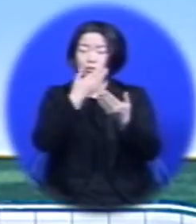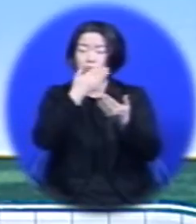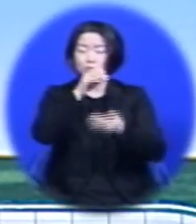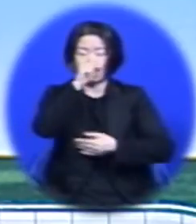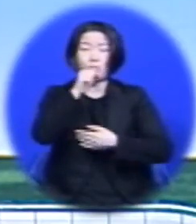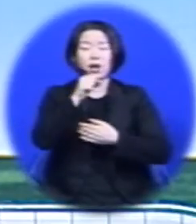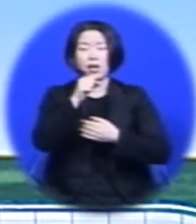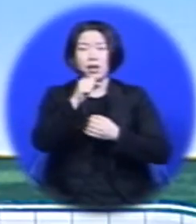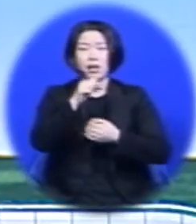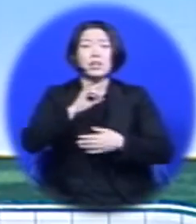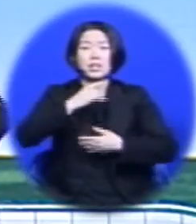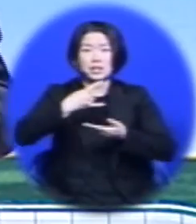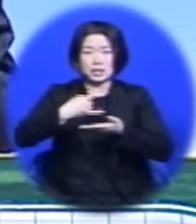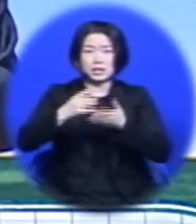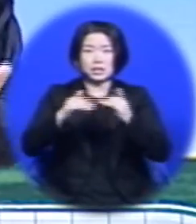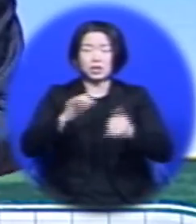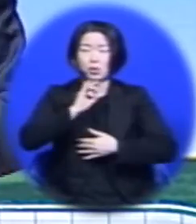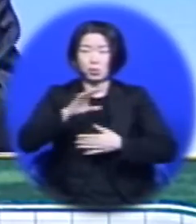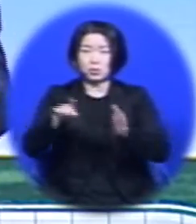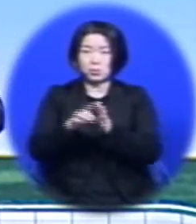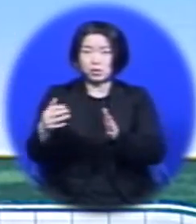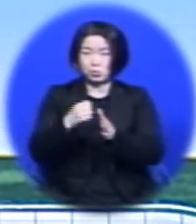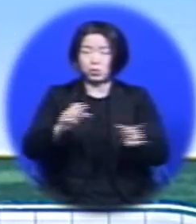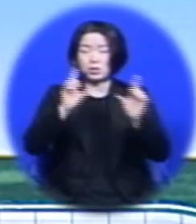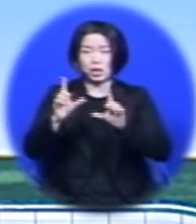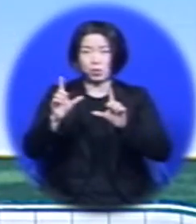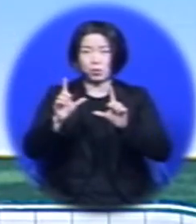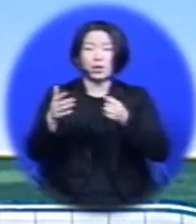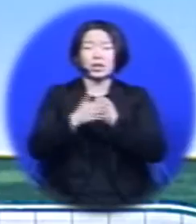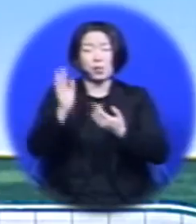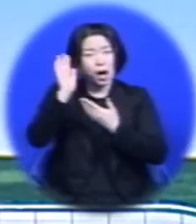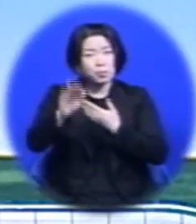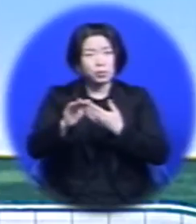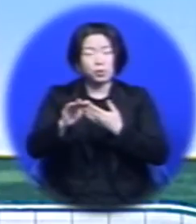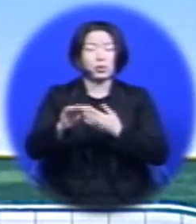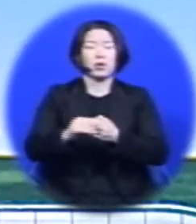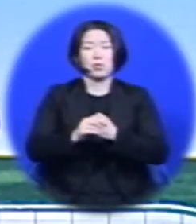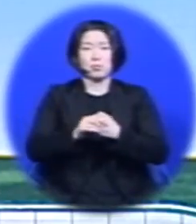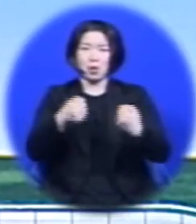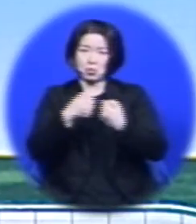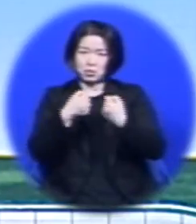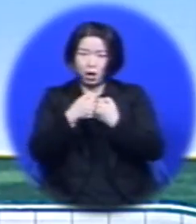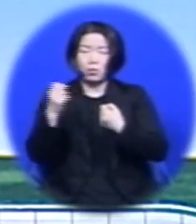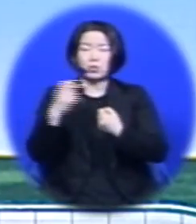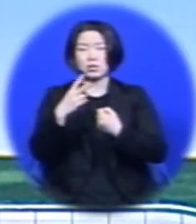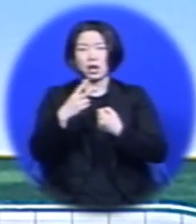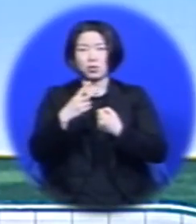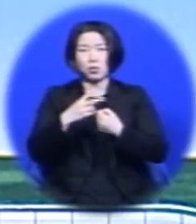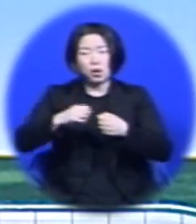살리라 그러니 이제부터는 죄짓고 도 잡고 싸우고 도 살고 혈기 부리고 살고 이제 순종 하지 않고도